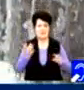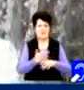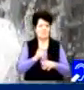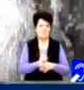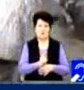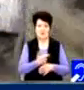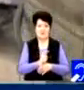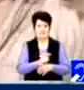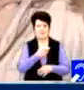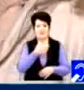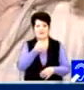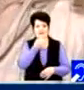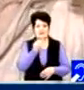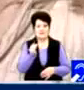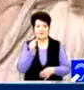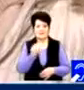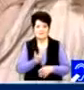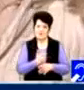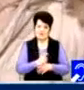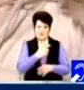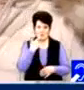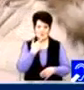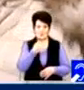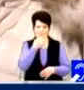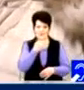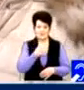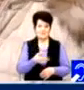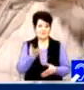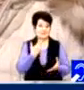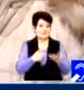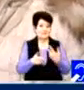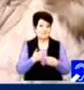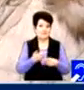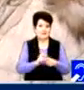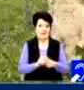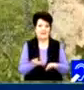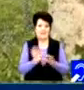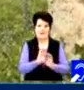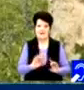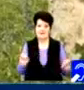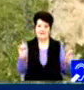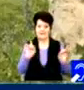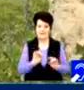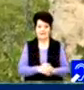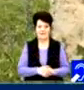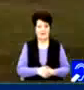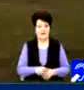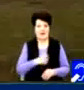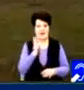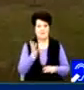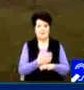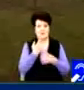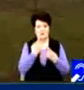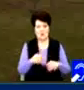interesant Îmi place mult mina de sare este spectaculoasă ne a încântat s am cântat două stele miș au primit